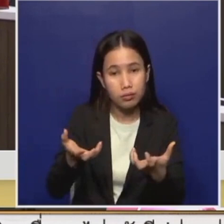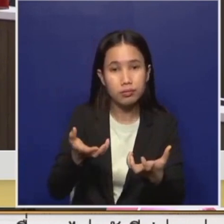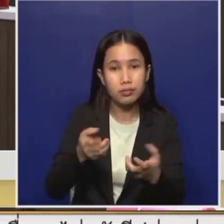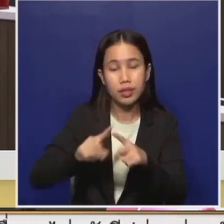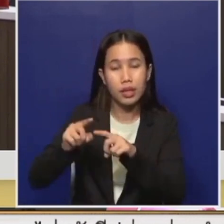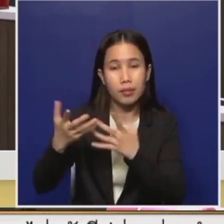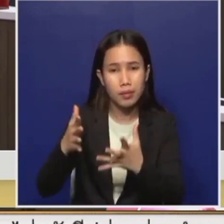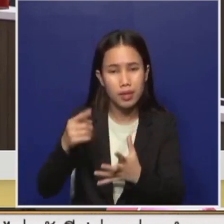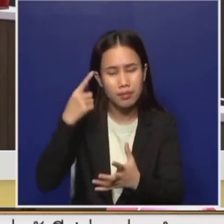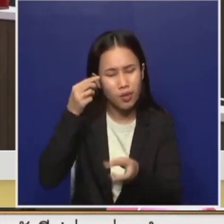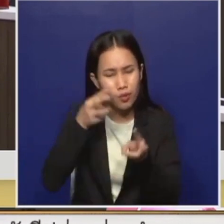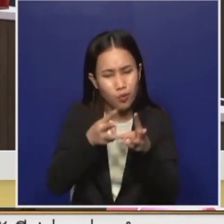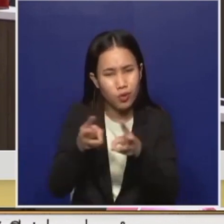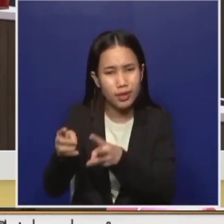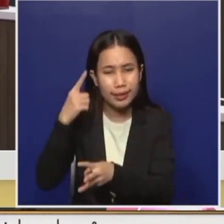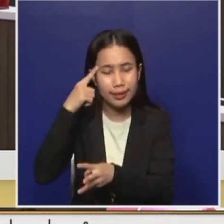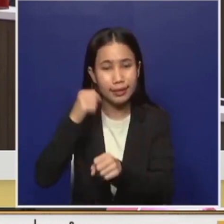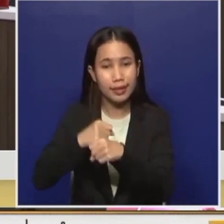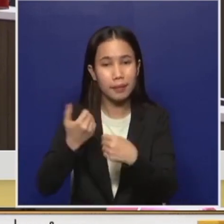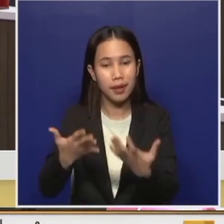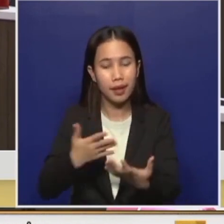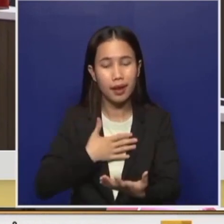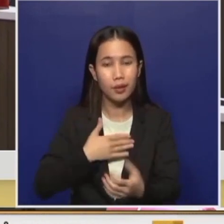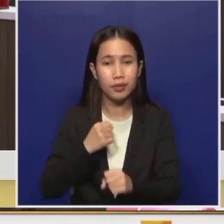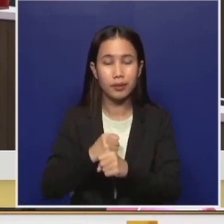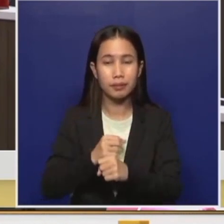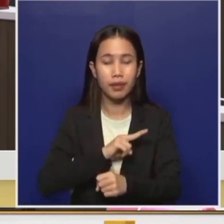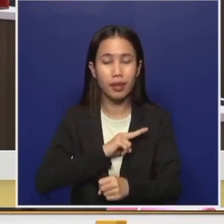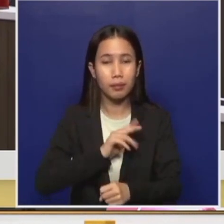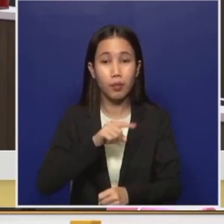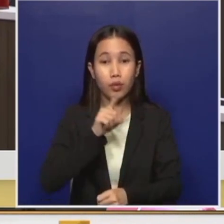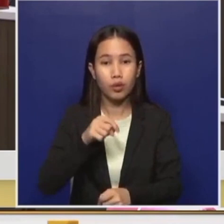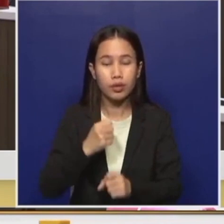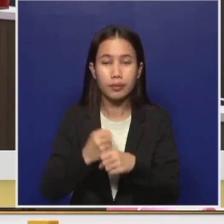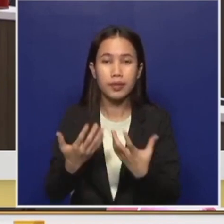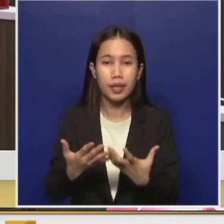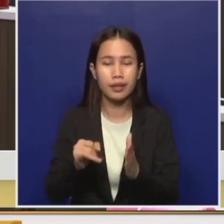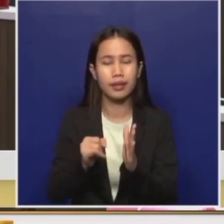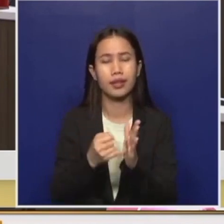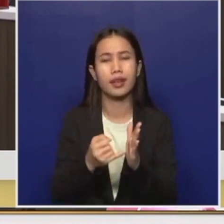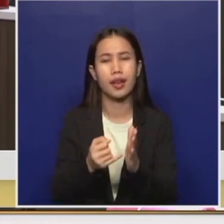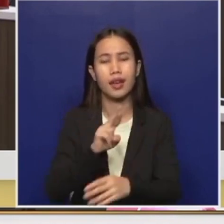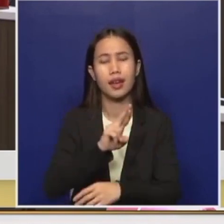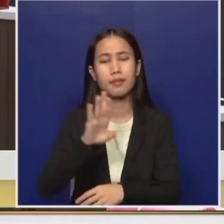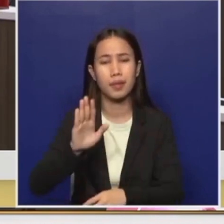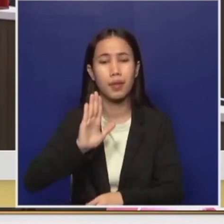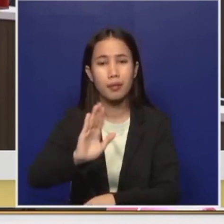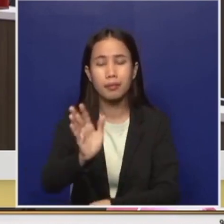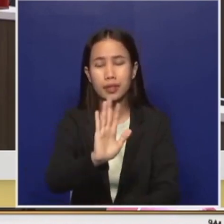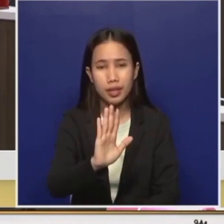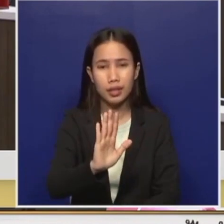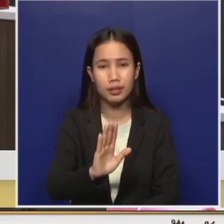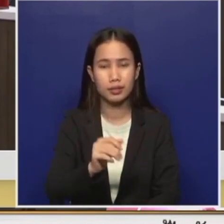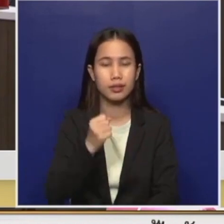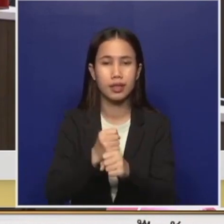จะเหี่ยเรีกอย่ไรที่จะทำเองง่ายเขทำกครัระเบียบไมได้ห้ามก็ไปทำ